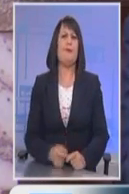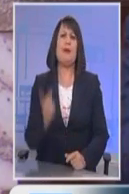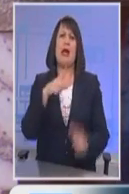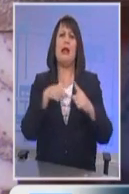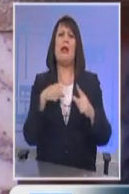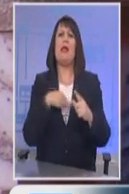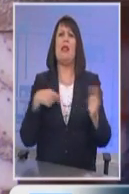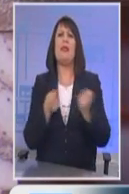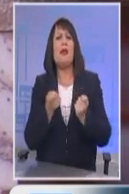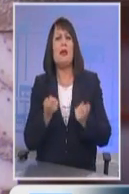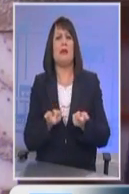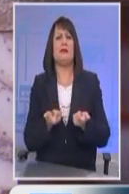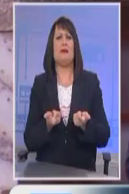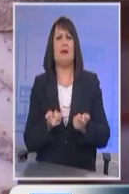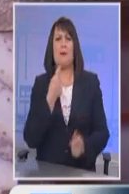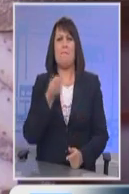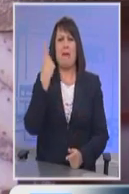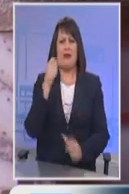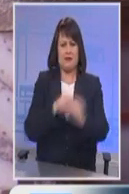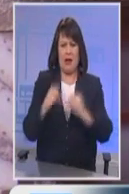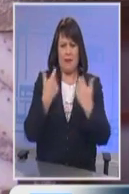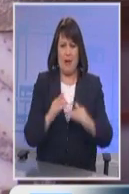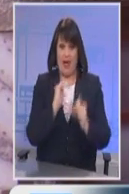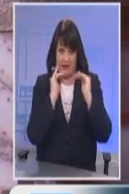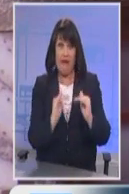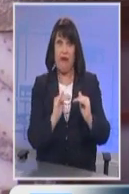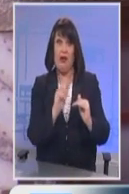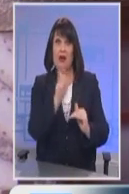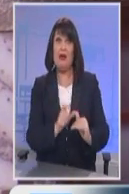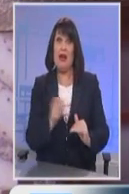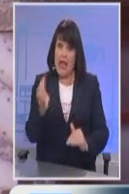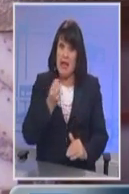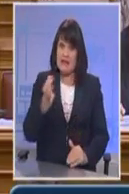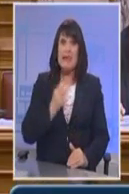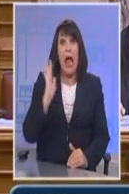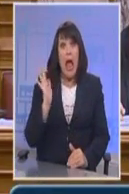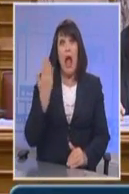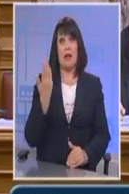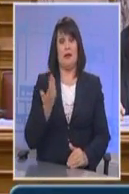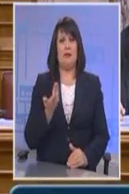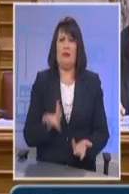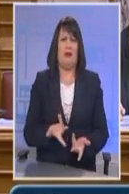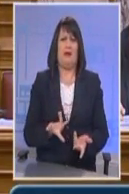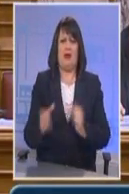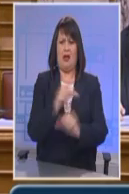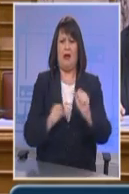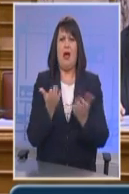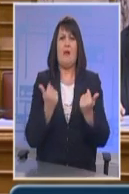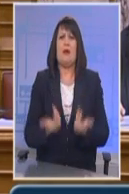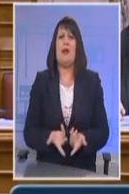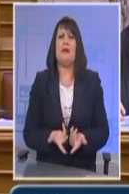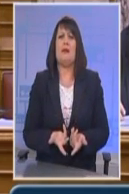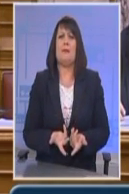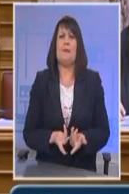διοίκηση που ούτως ή άλλως την έχετε αλλάξει από πέρσι? Αφού έχει κάνει αυτά που λέτε, αν τα έχει κάνει, γιατί δεν την έχετε αντικαταστήσει από τη θέση της,